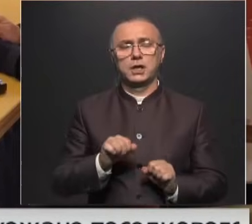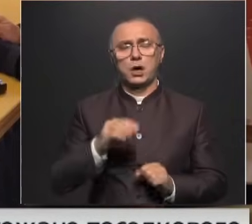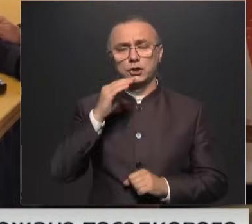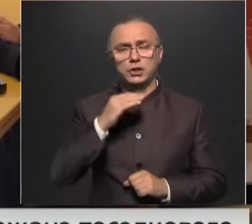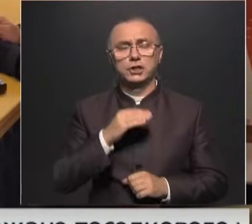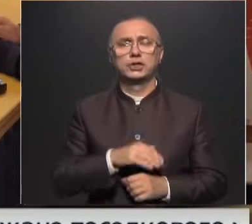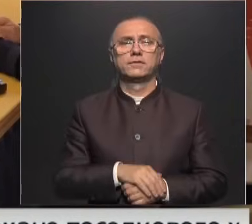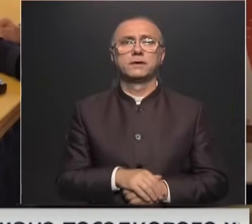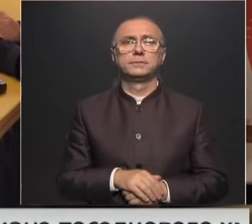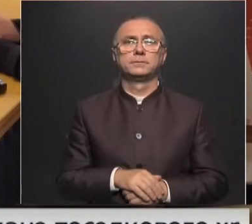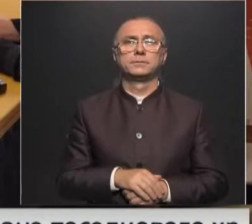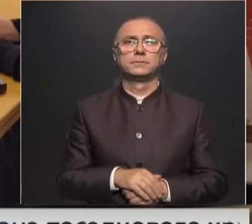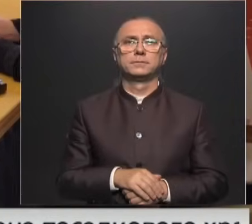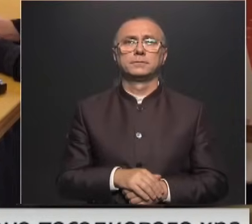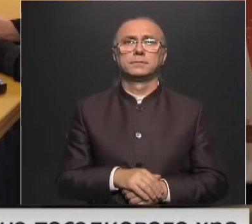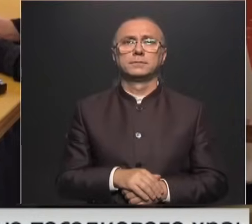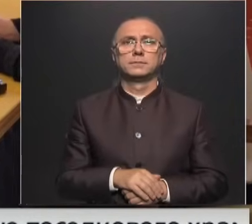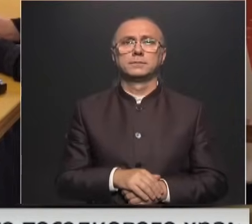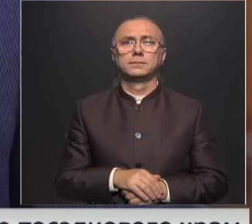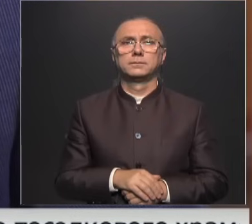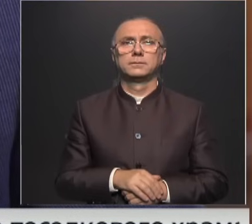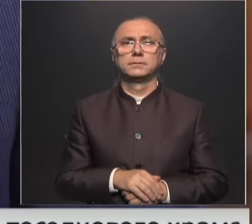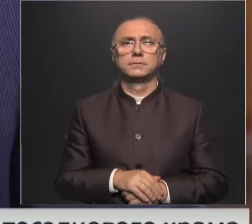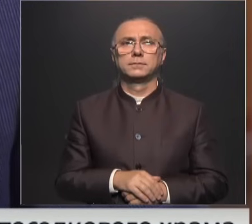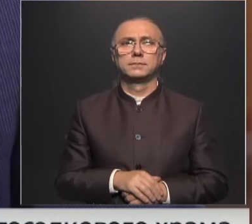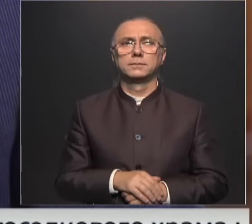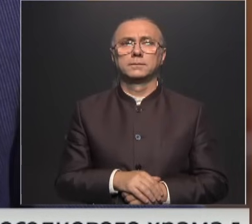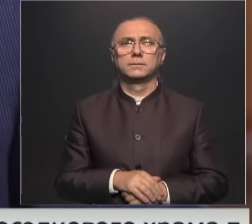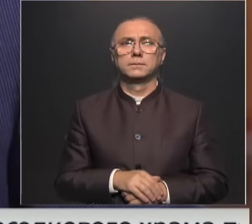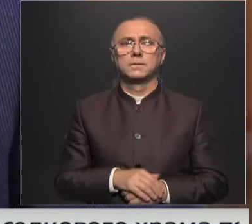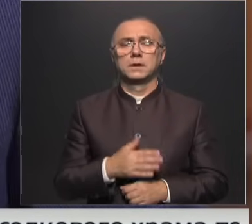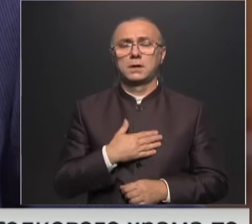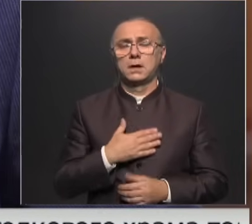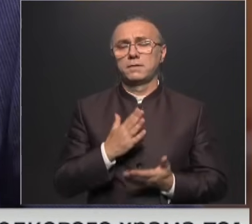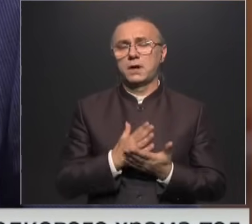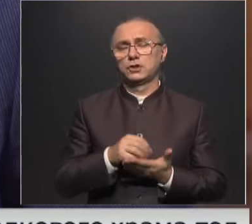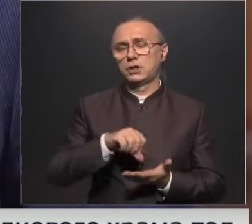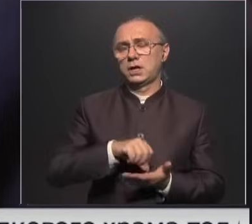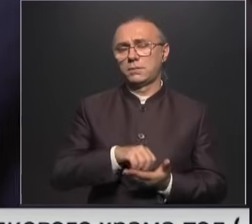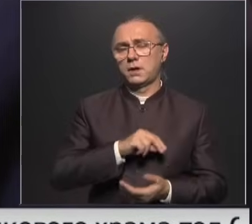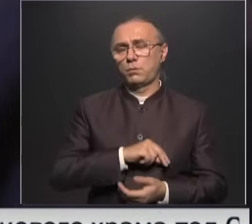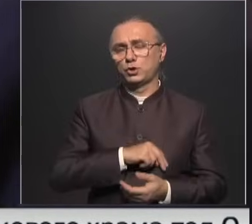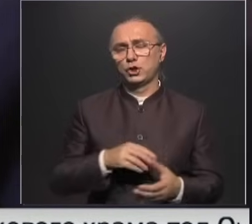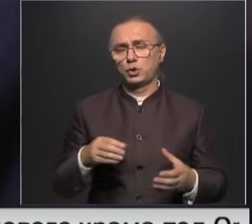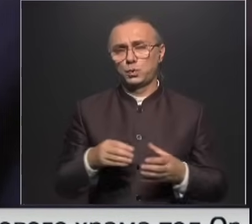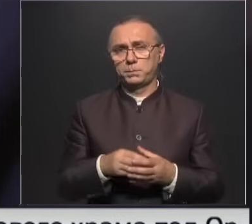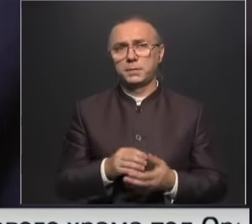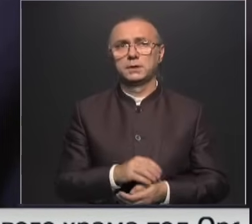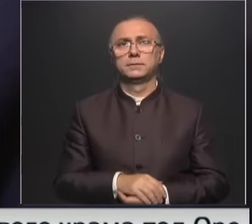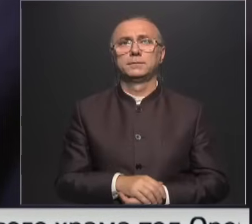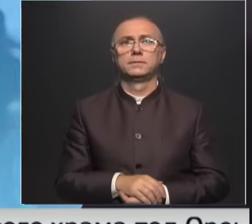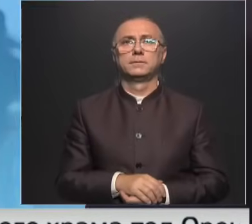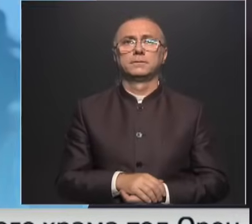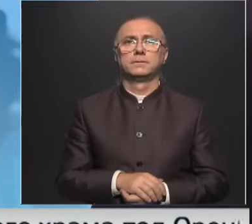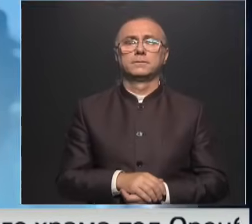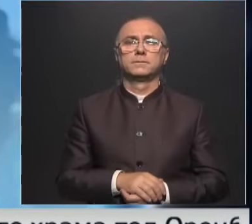был знаком до этой встречи. Я являюсь членом рабочей группы при Минздраве. Это рабочая